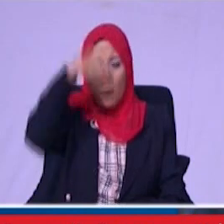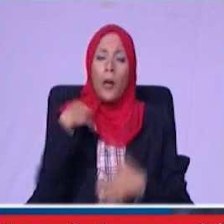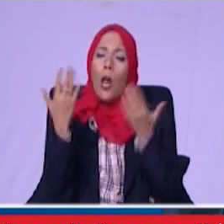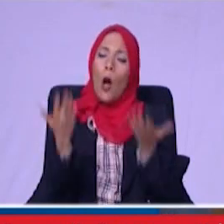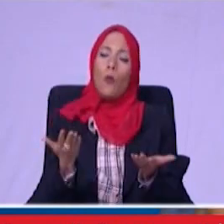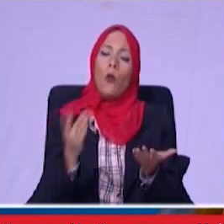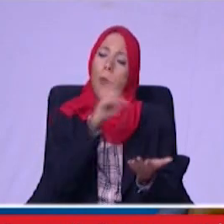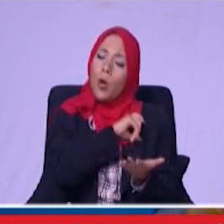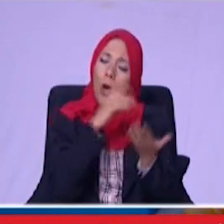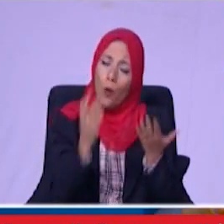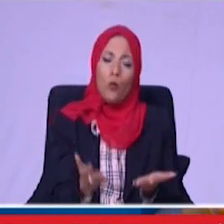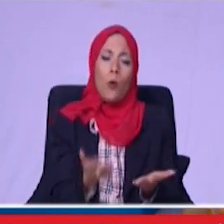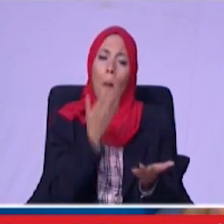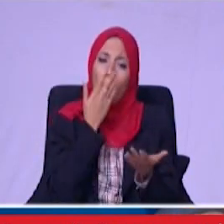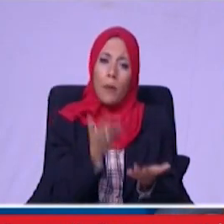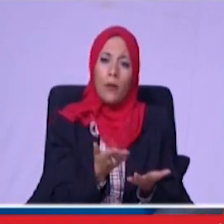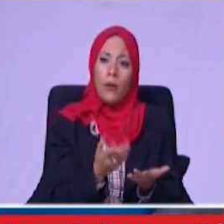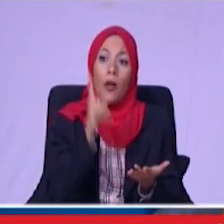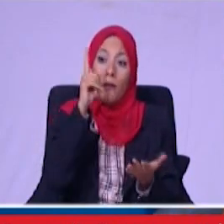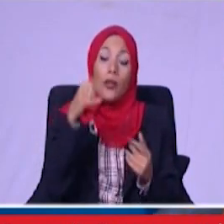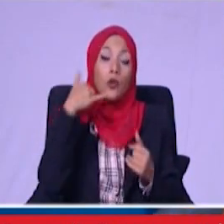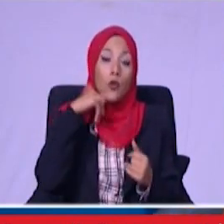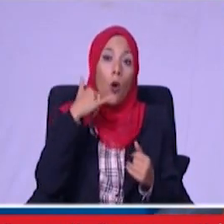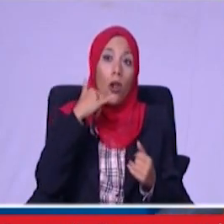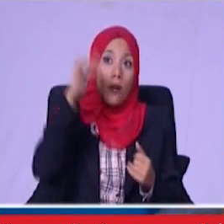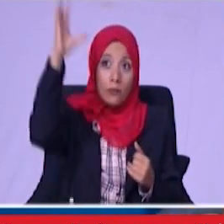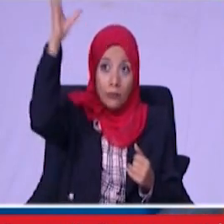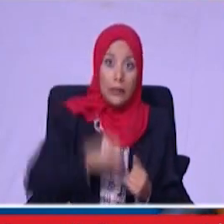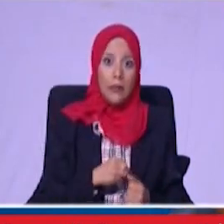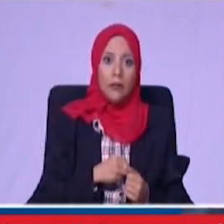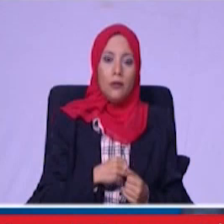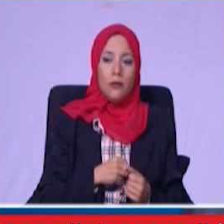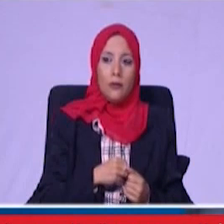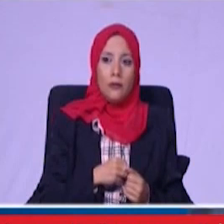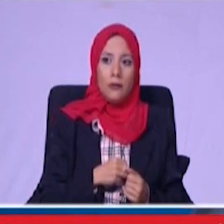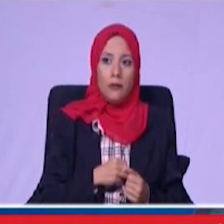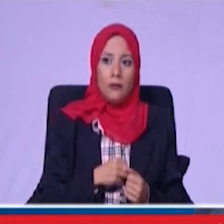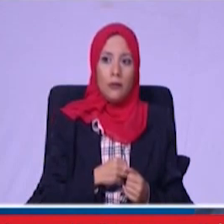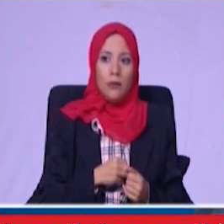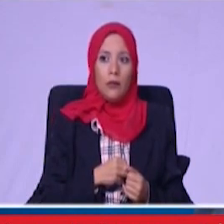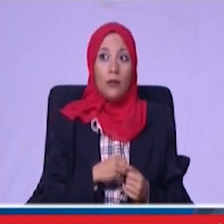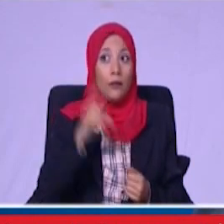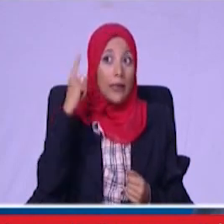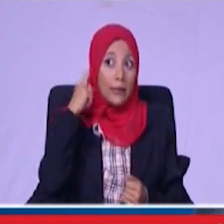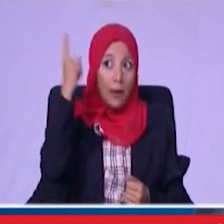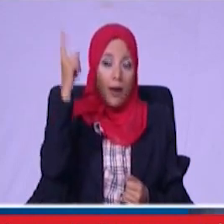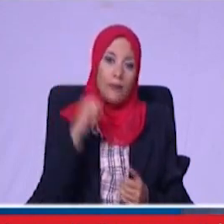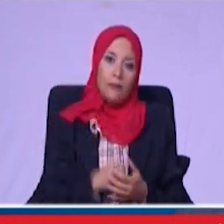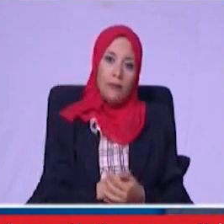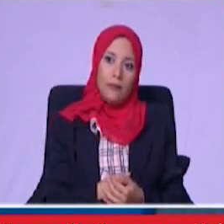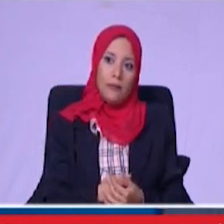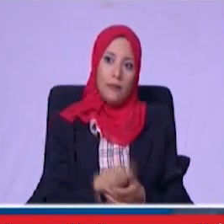ابي فيه اتصال هنا ما بين هذا المكان وما بين روح ابي في البرزخ